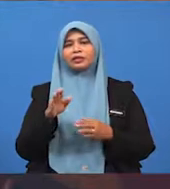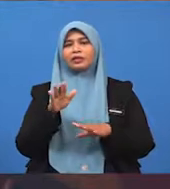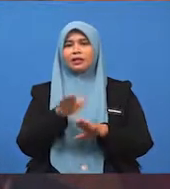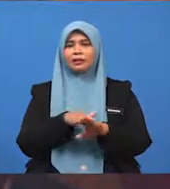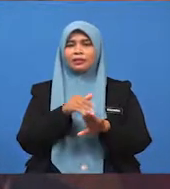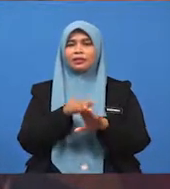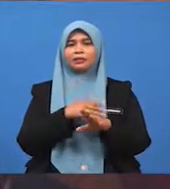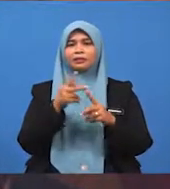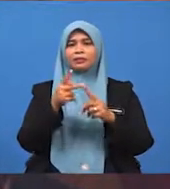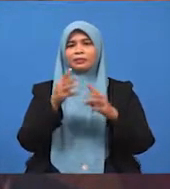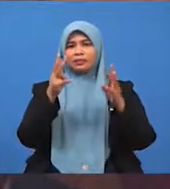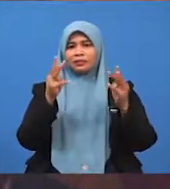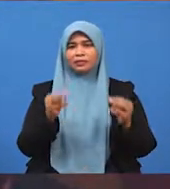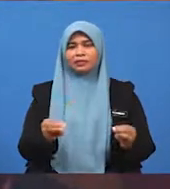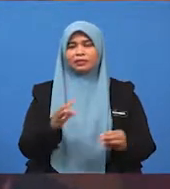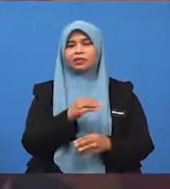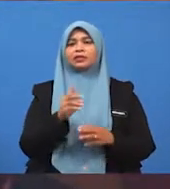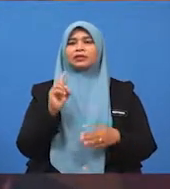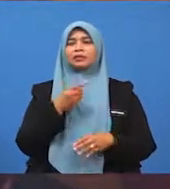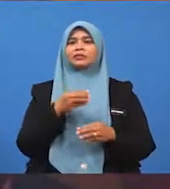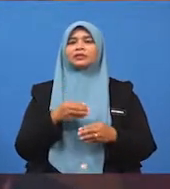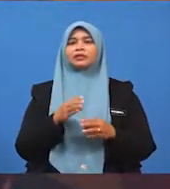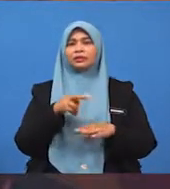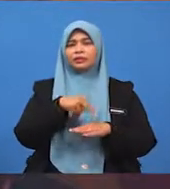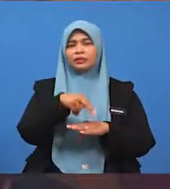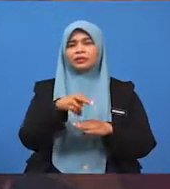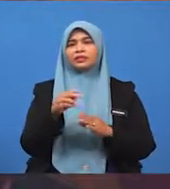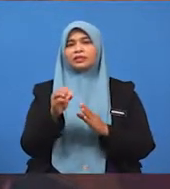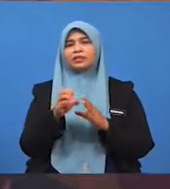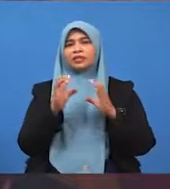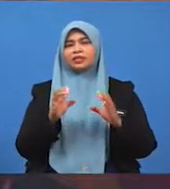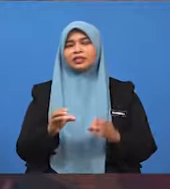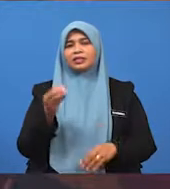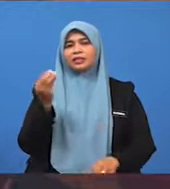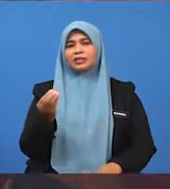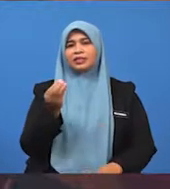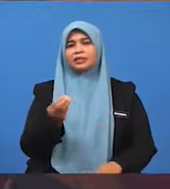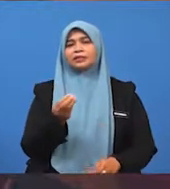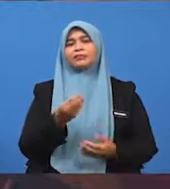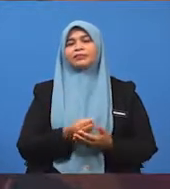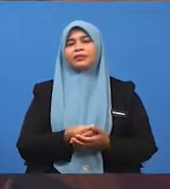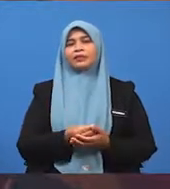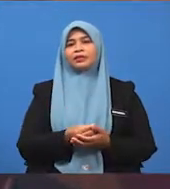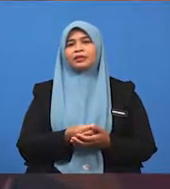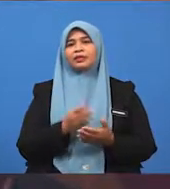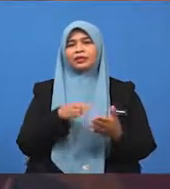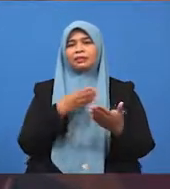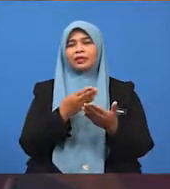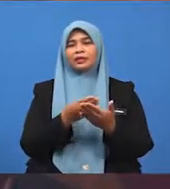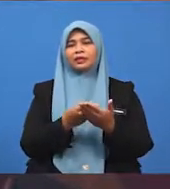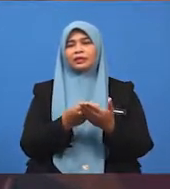secara beransur-ansur ialah sebagai satu motivasi kepada Rasulullah SAW ketika